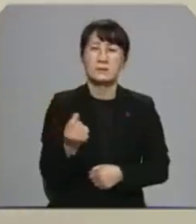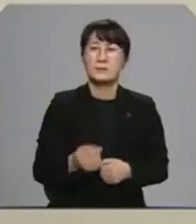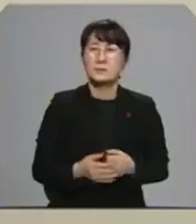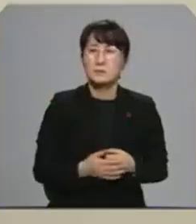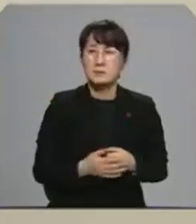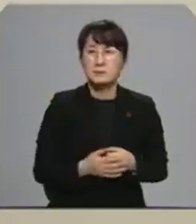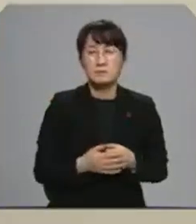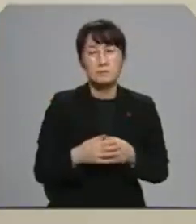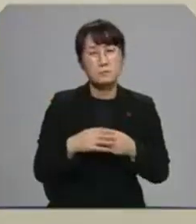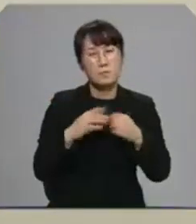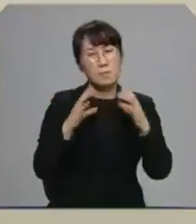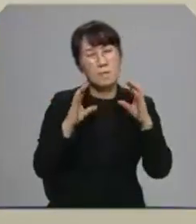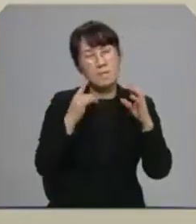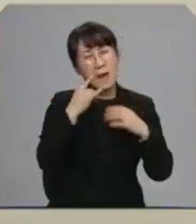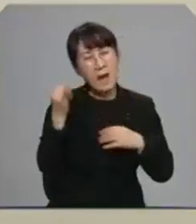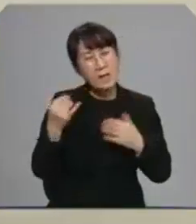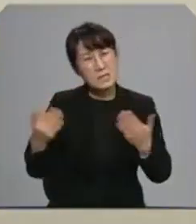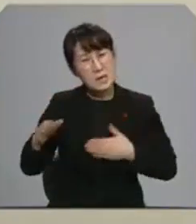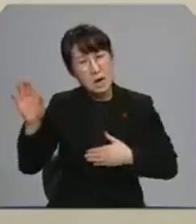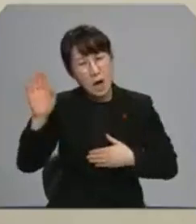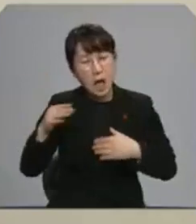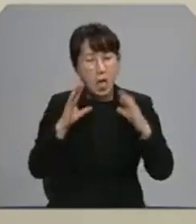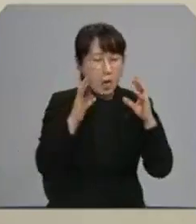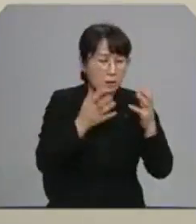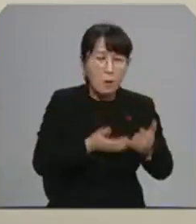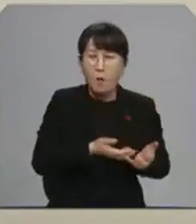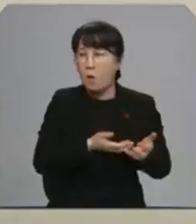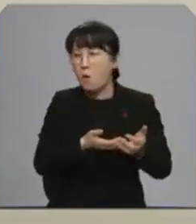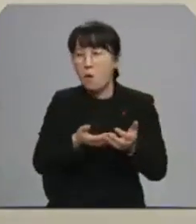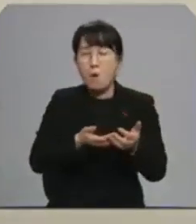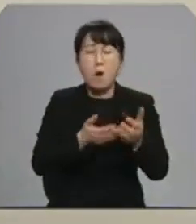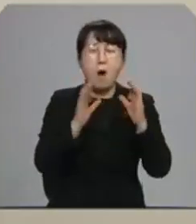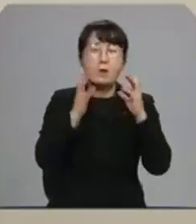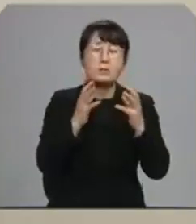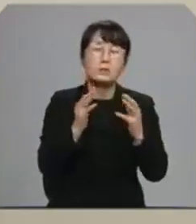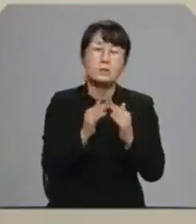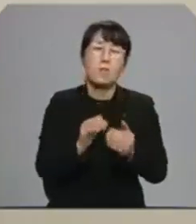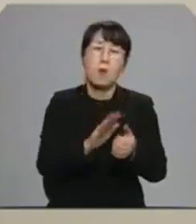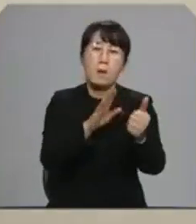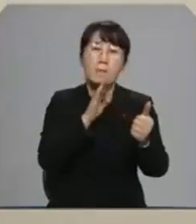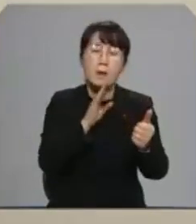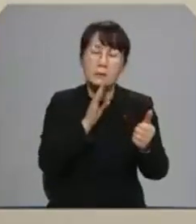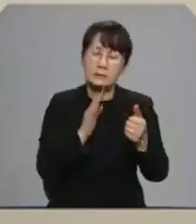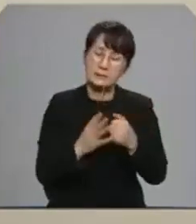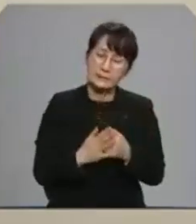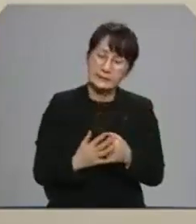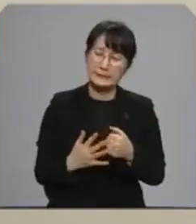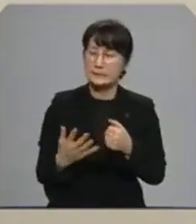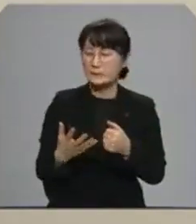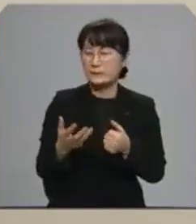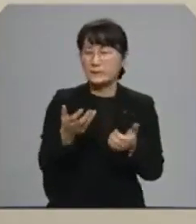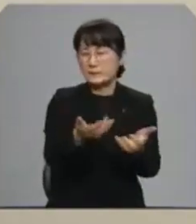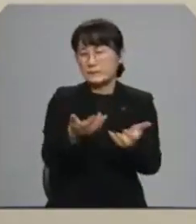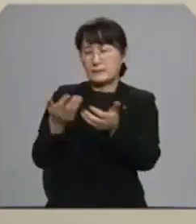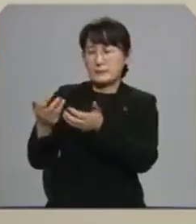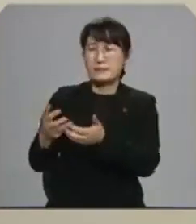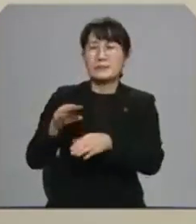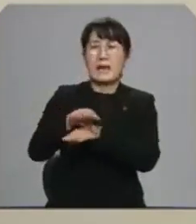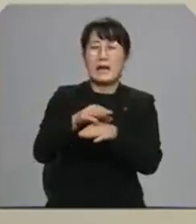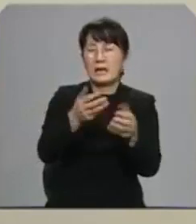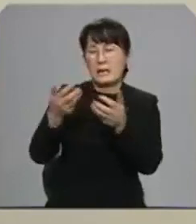젖먹이 보내는 어머니들도 사실 계시잖아요, 일 때문에. 근데도 그 어린애들을 그냥 차를 태워서 불안하고